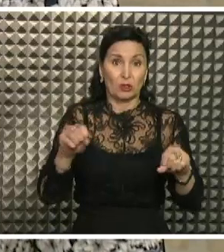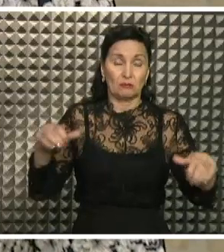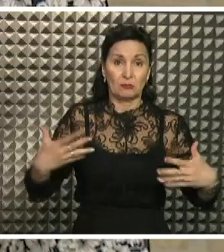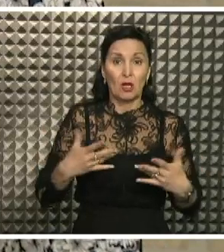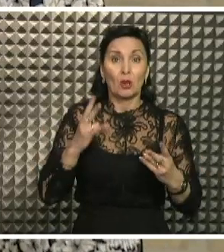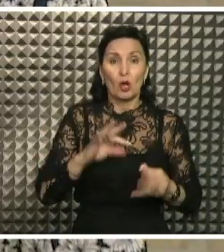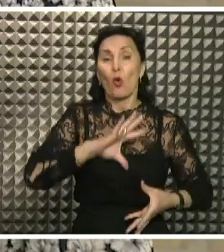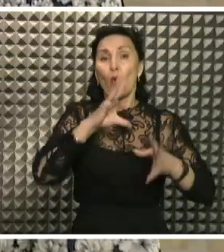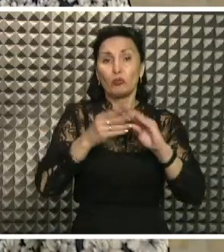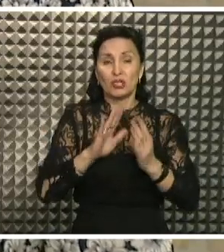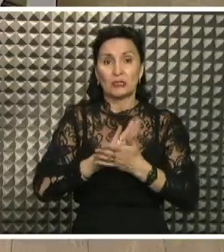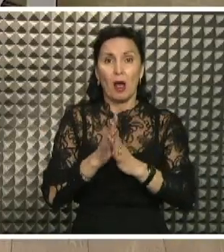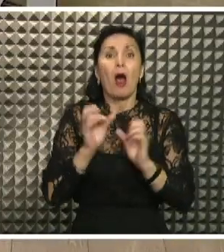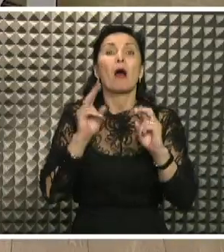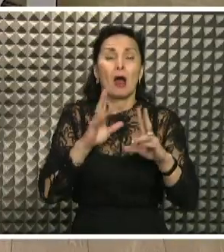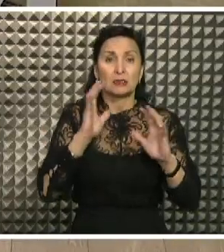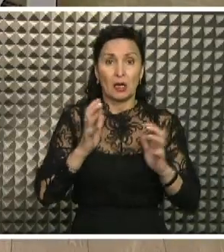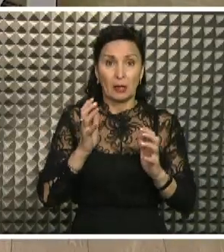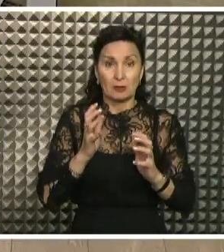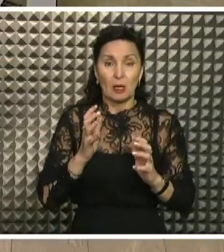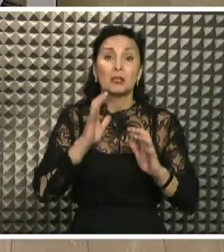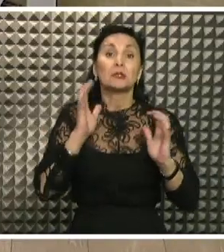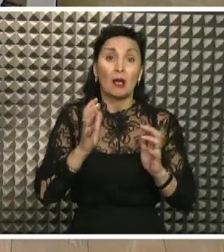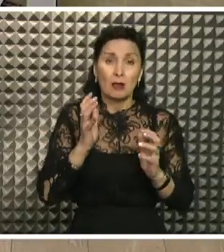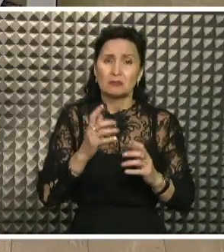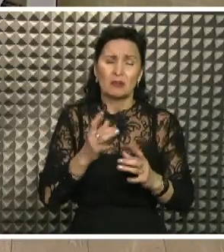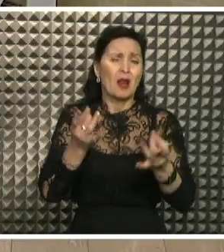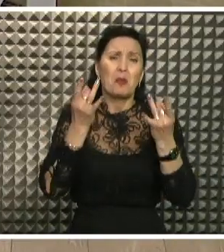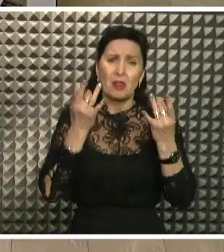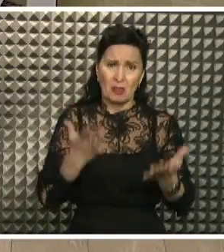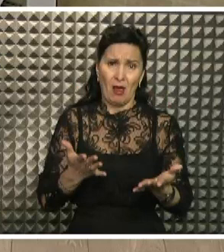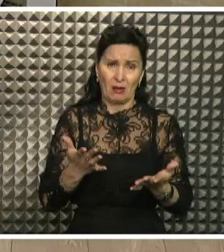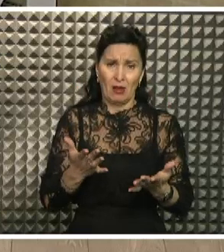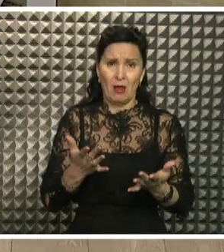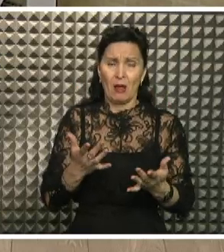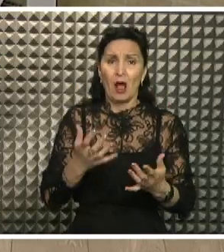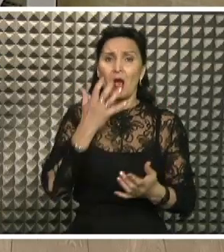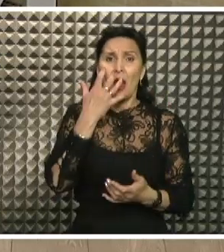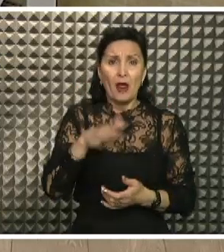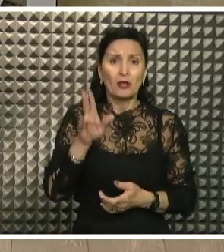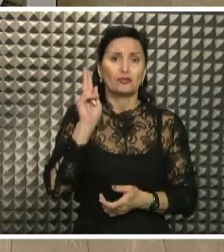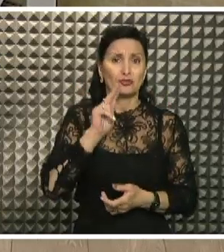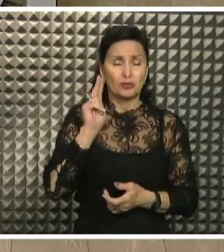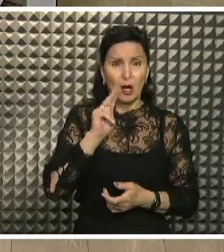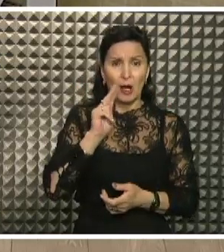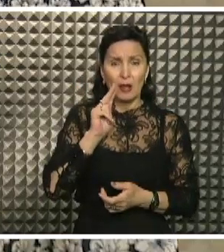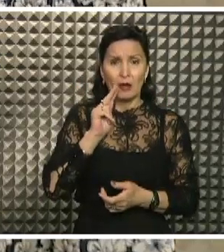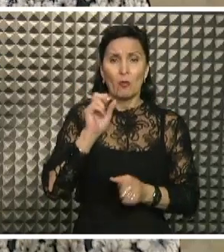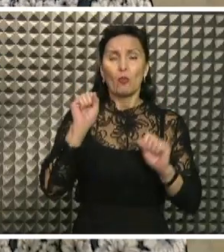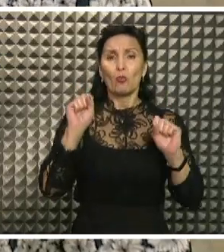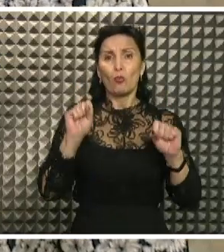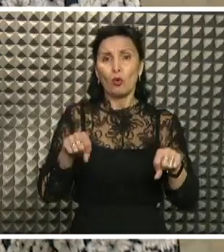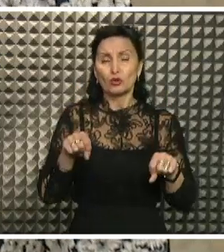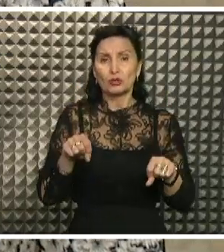и для общего состояния организма. Согреться? А согреться – это совершенно элементарные вещи. Это горячий чай. В данном случае